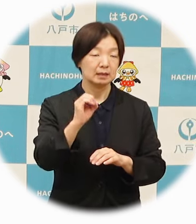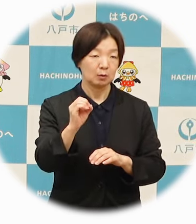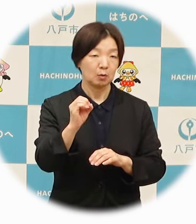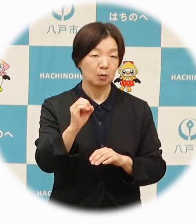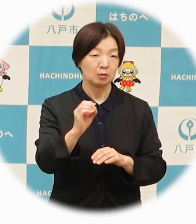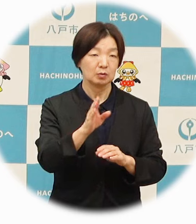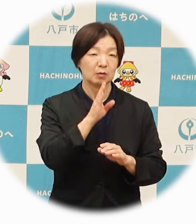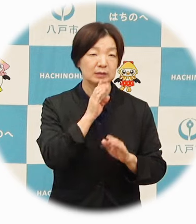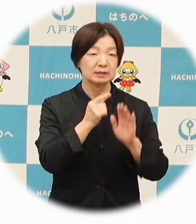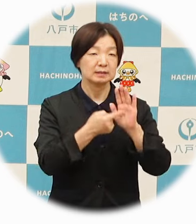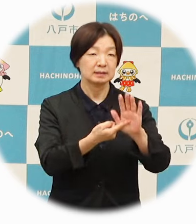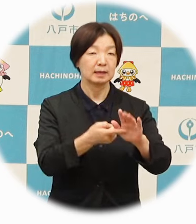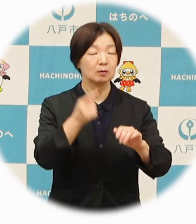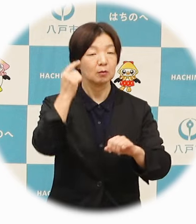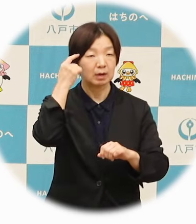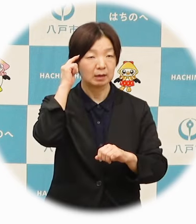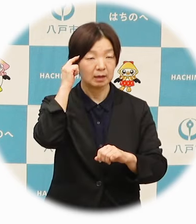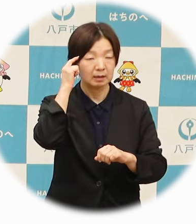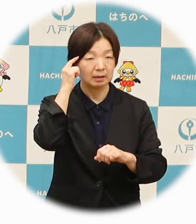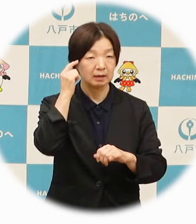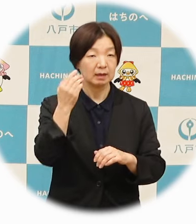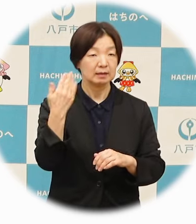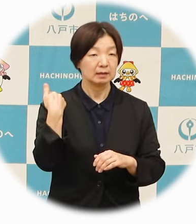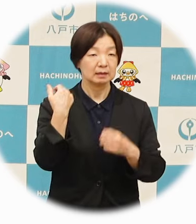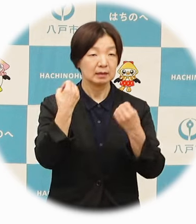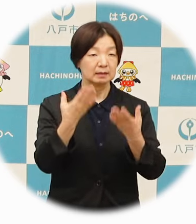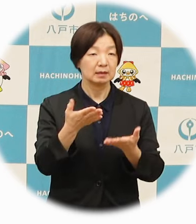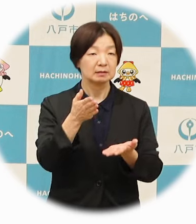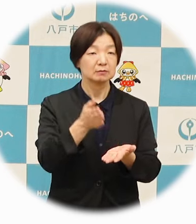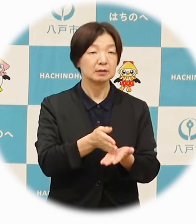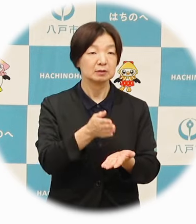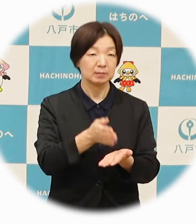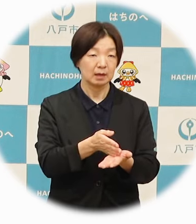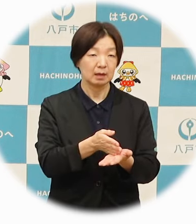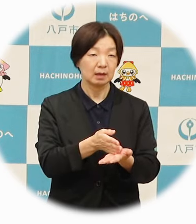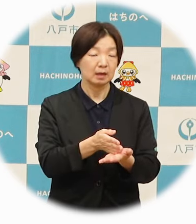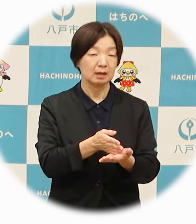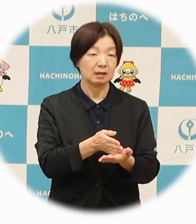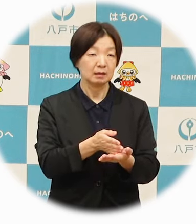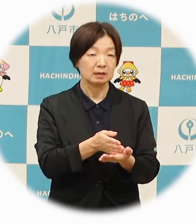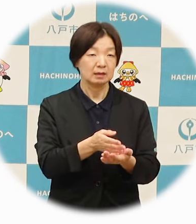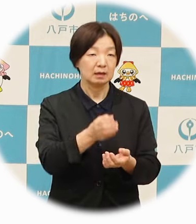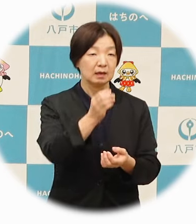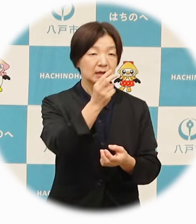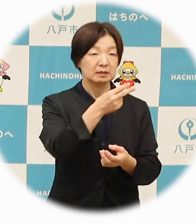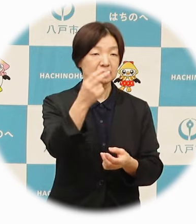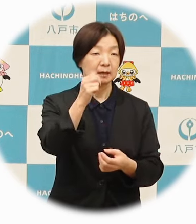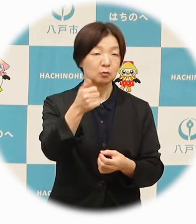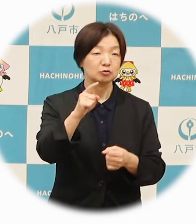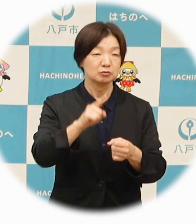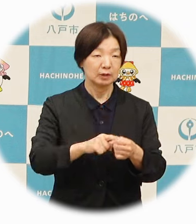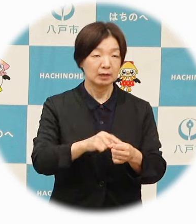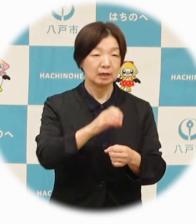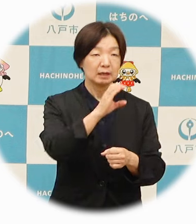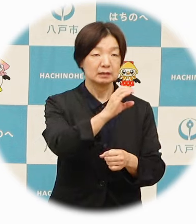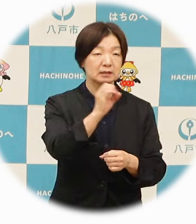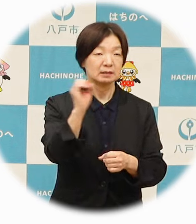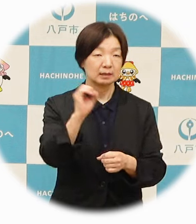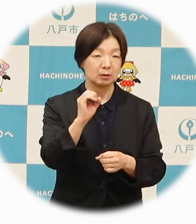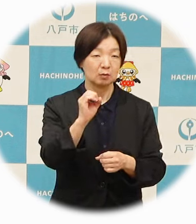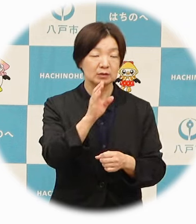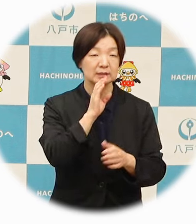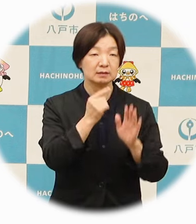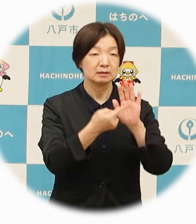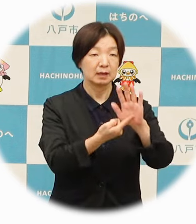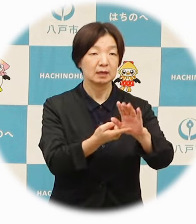実現を見据え、先ほど新規案件で説明いたしました2050年カーボンニュートラル実